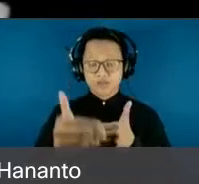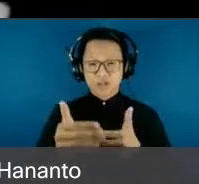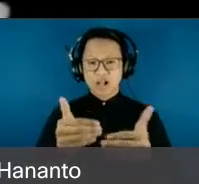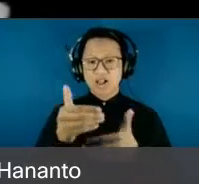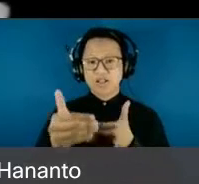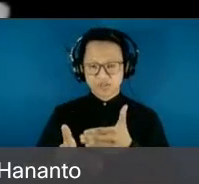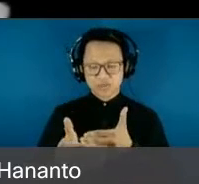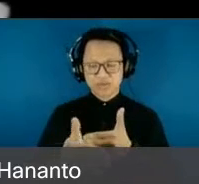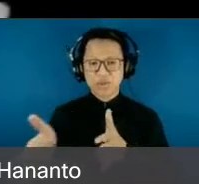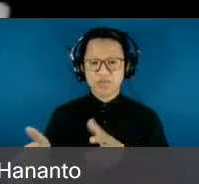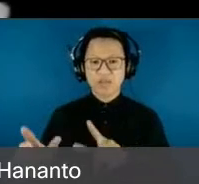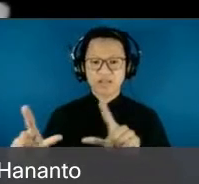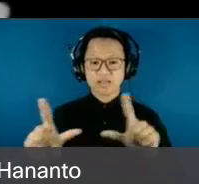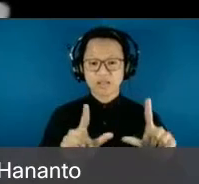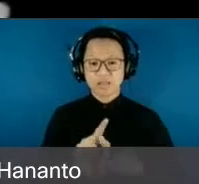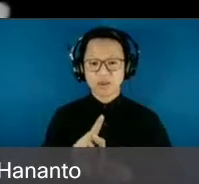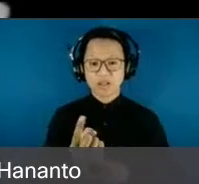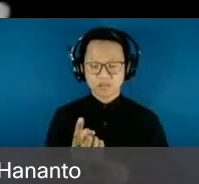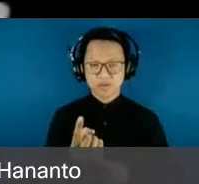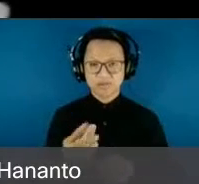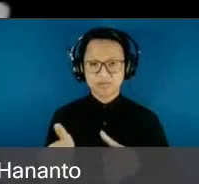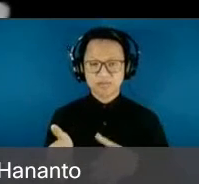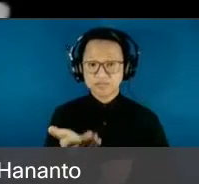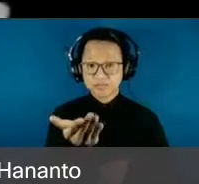dulu ke slide yang pertama, silakan. Translation.